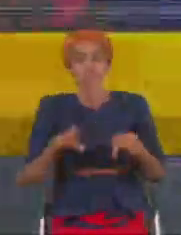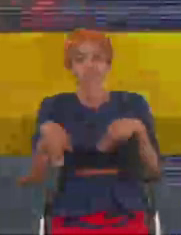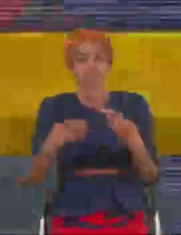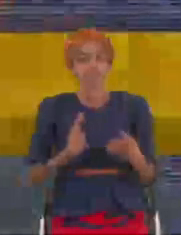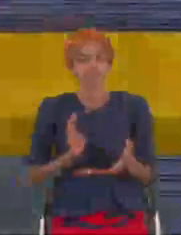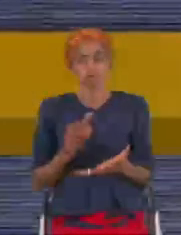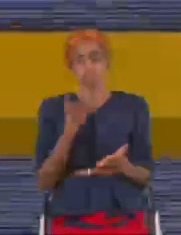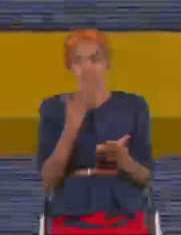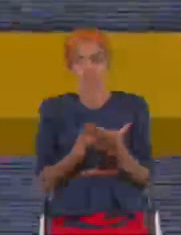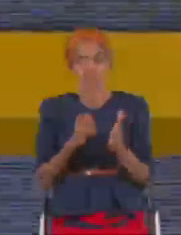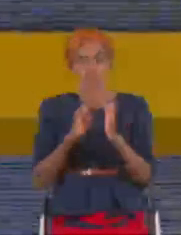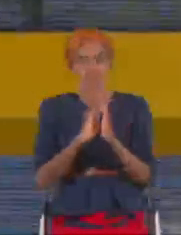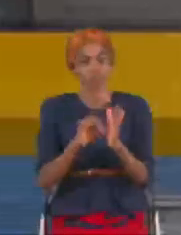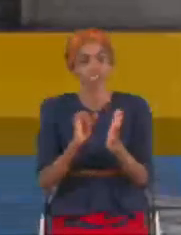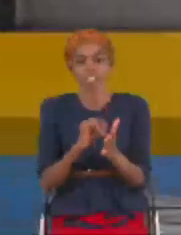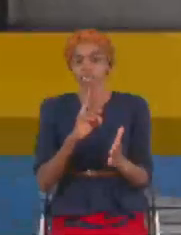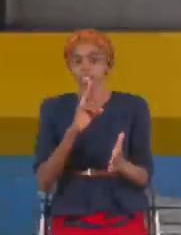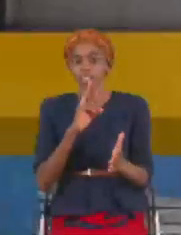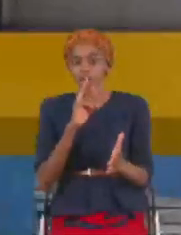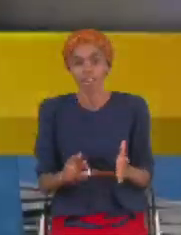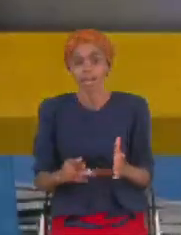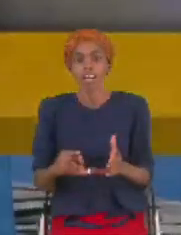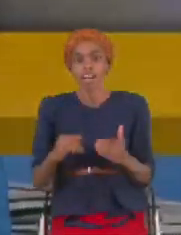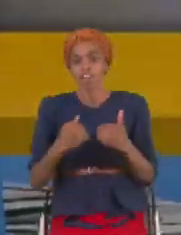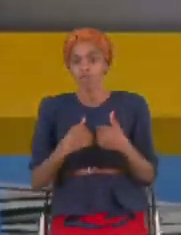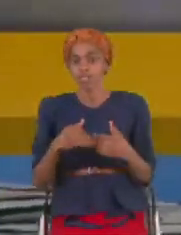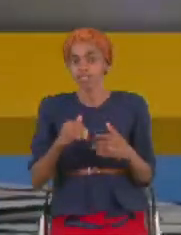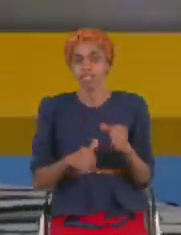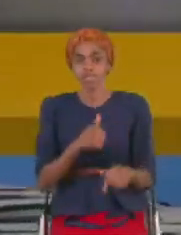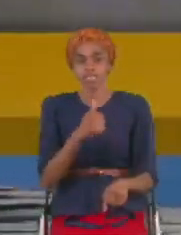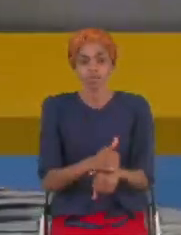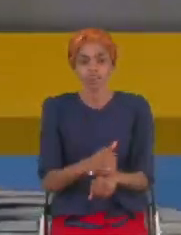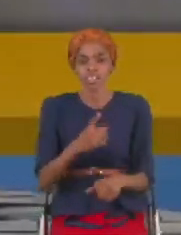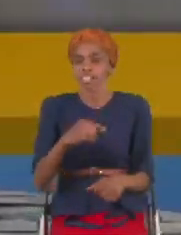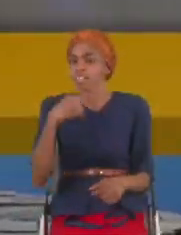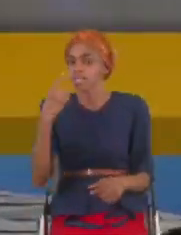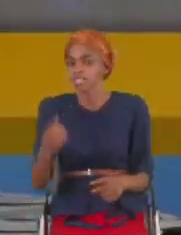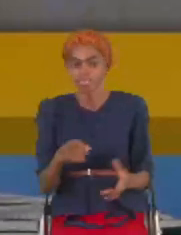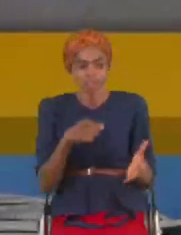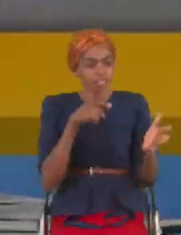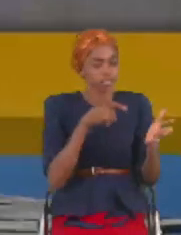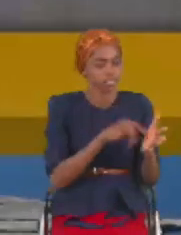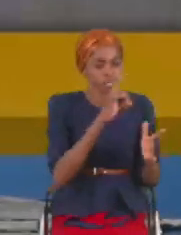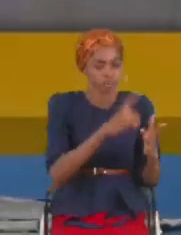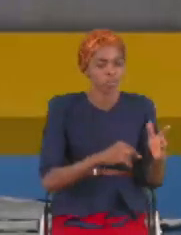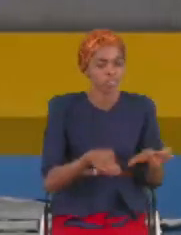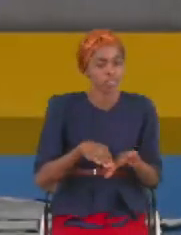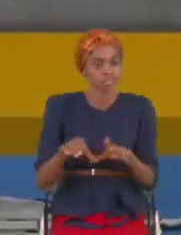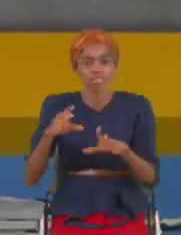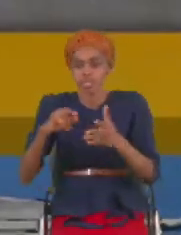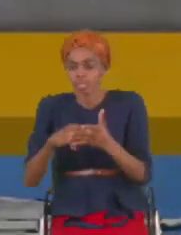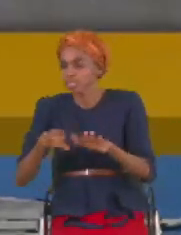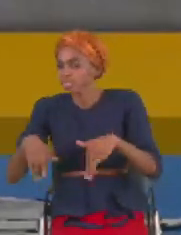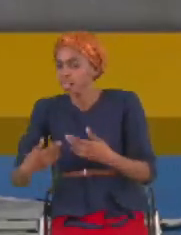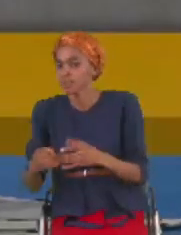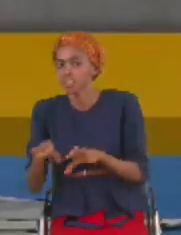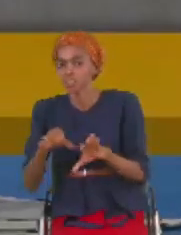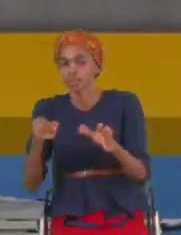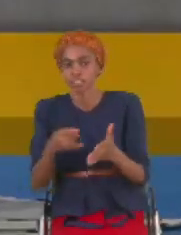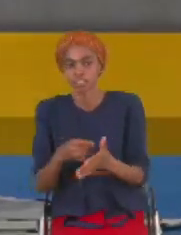que le l'accréditer ai dis regarde ce qu'ils ont fait regarde comment ils vont faire